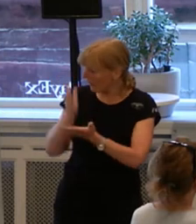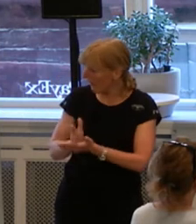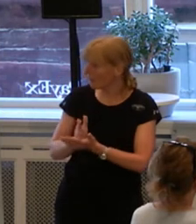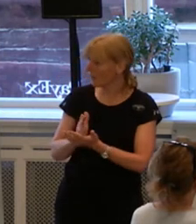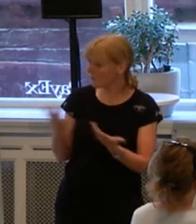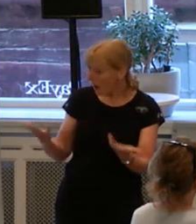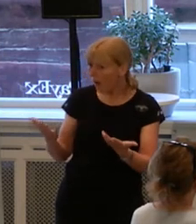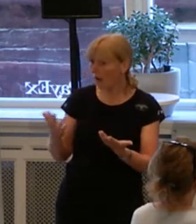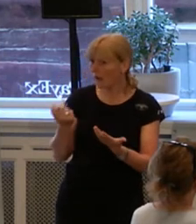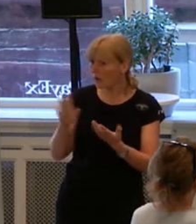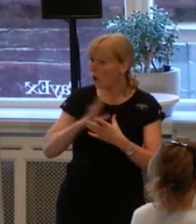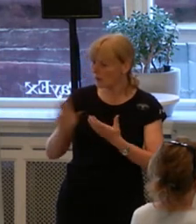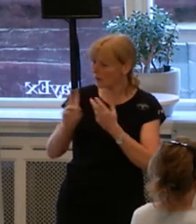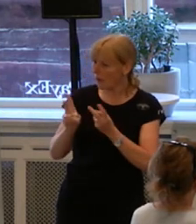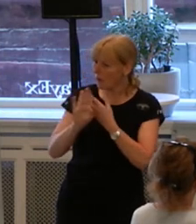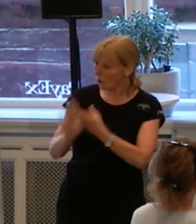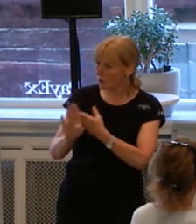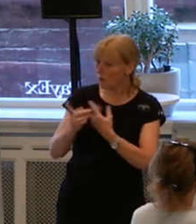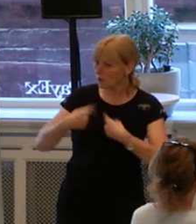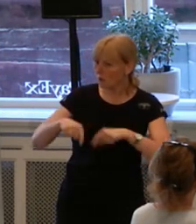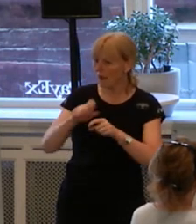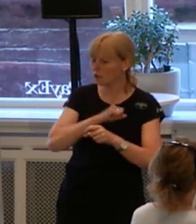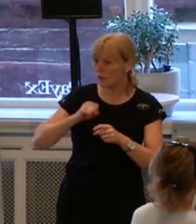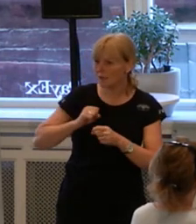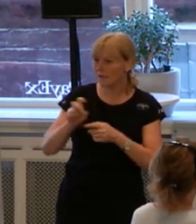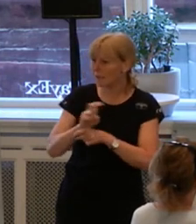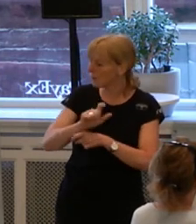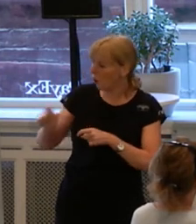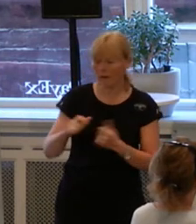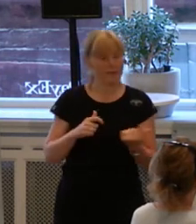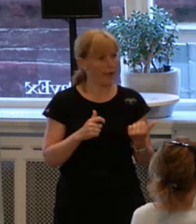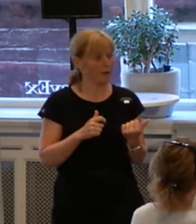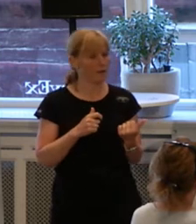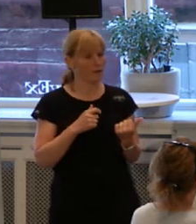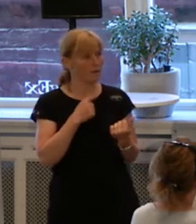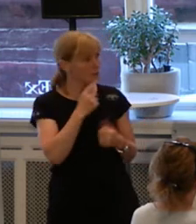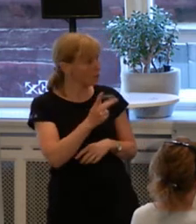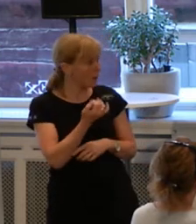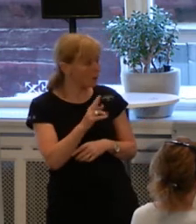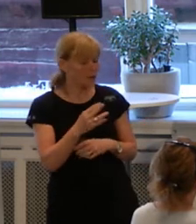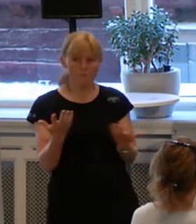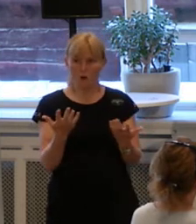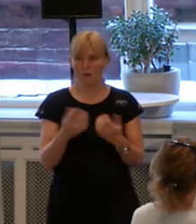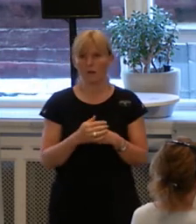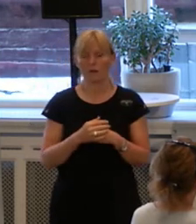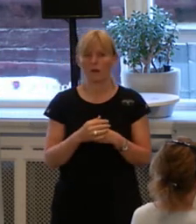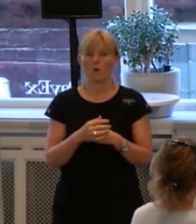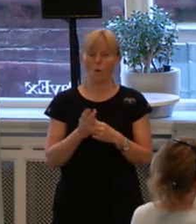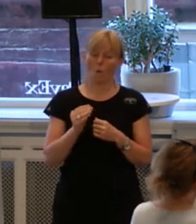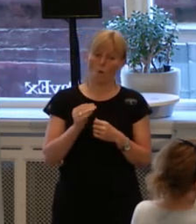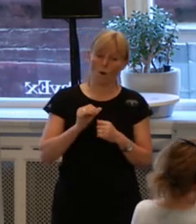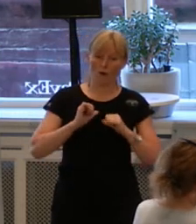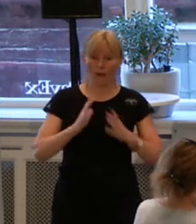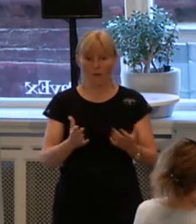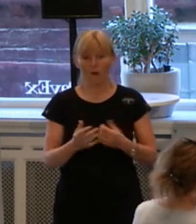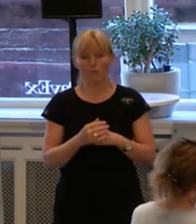Alltså, Caroline har inte samma skydd som länsstyrelsens inspektörer. Nej, vad tänker du om det, Caroline? Nej, det är klart att det är någonting som man